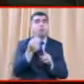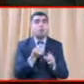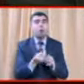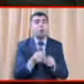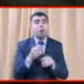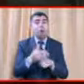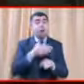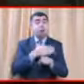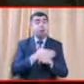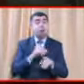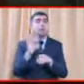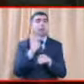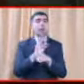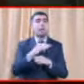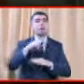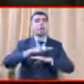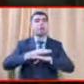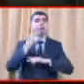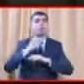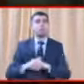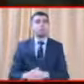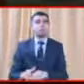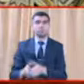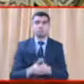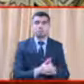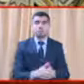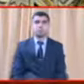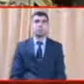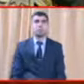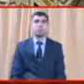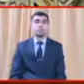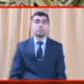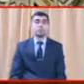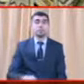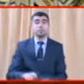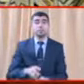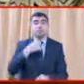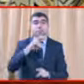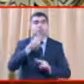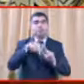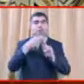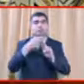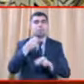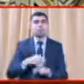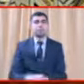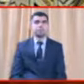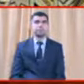ما تحسن الاعدادي والثانوي. وشكرا. شكرا سيد الوزير. تعليق السيد النائب المحترم.